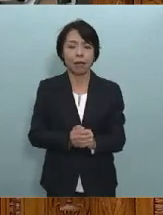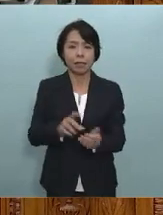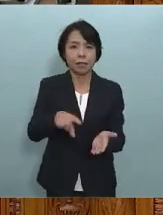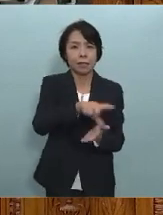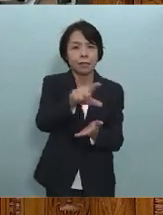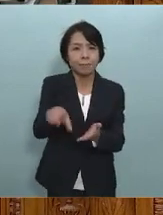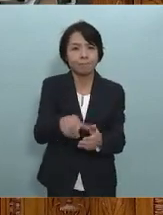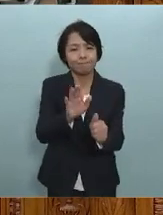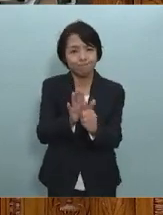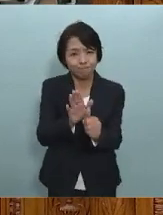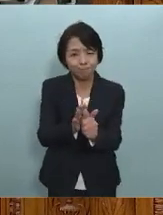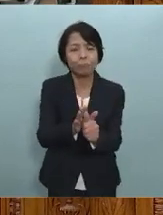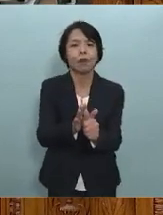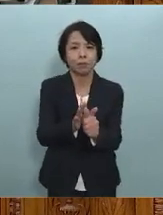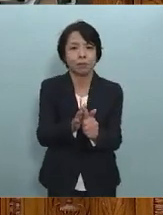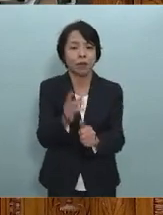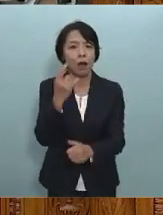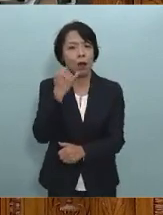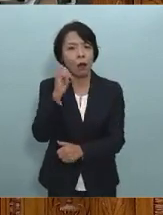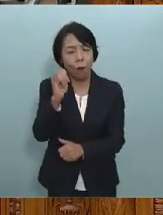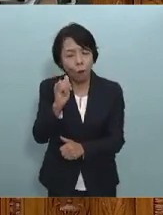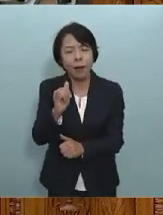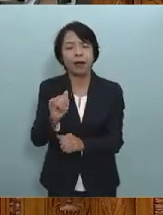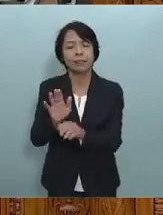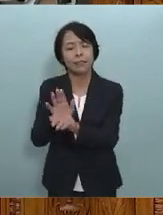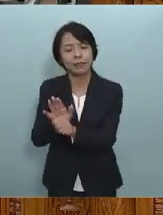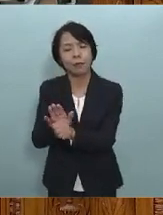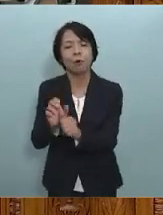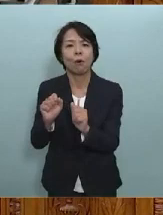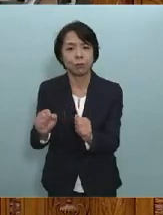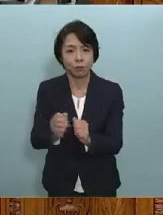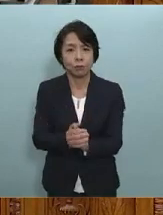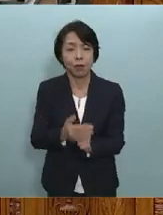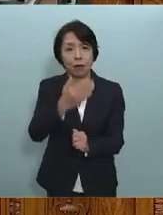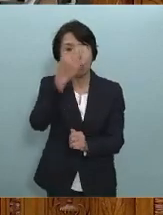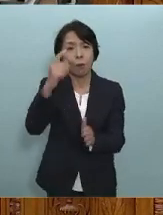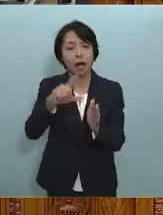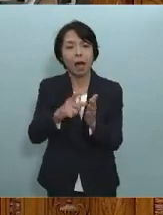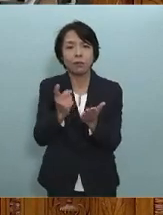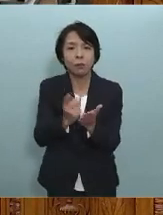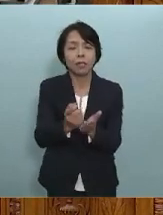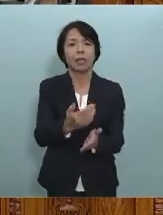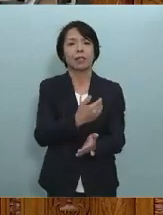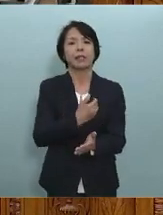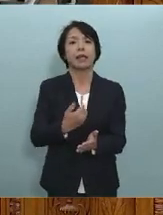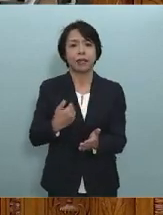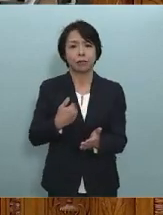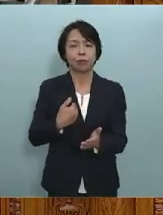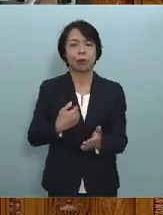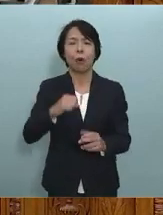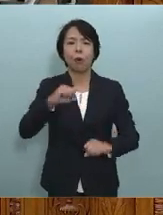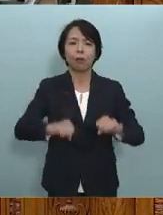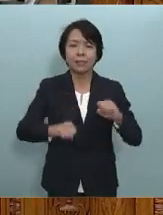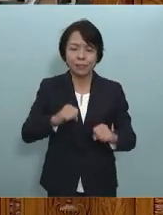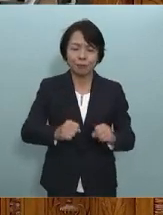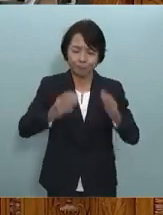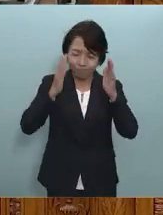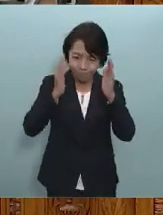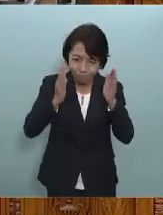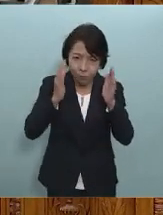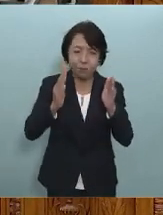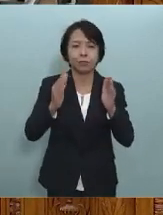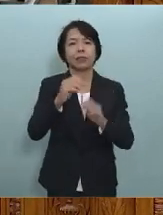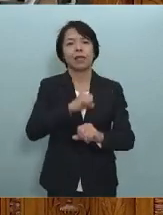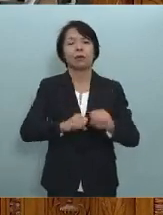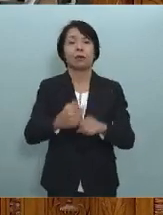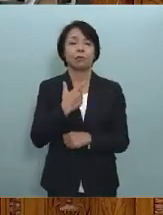貢献したり親高校したり若いうちにしかできないことを自由に夢中に取り組んで